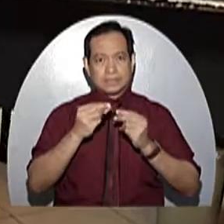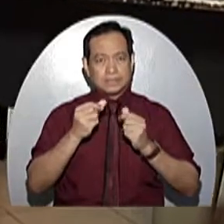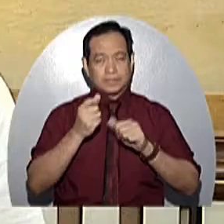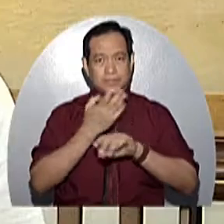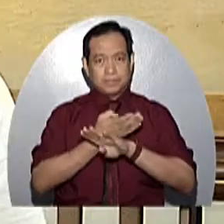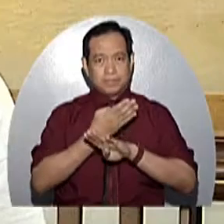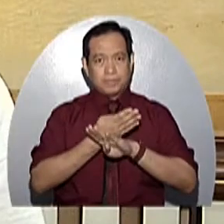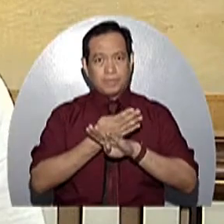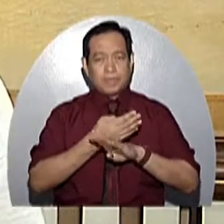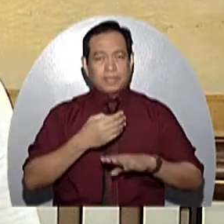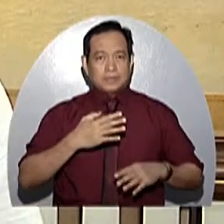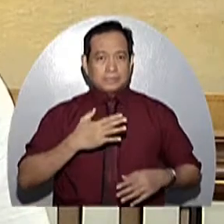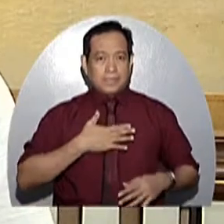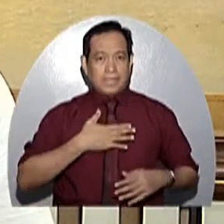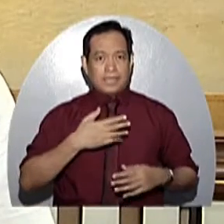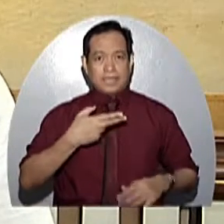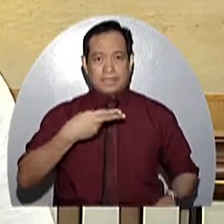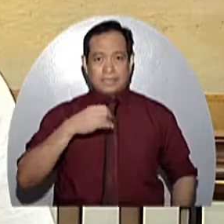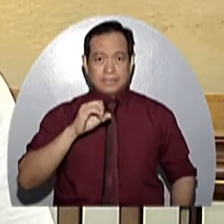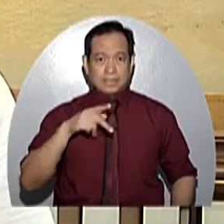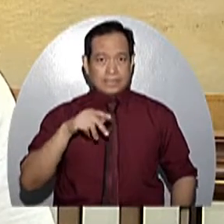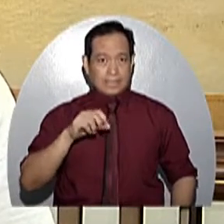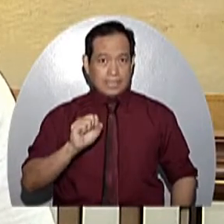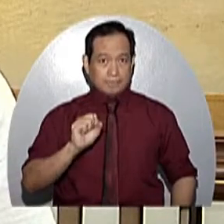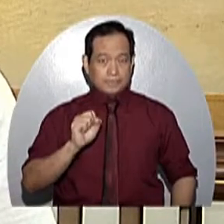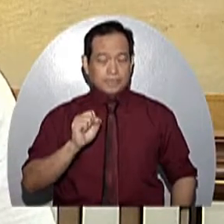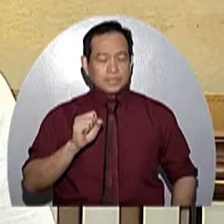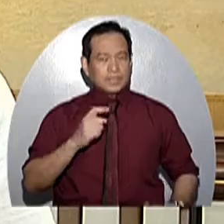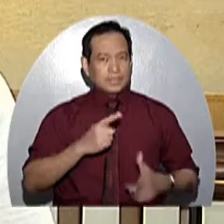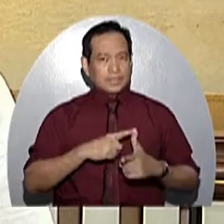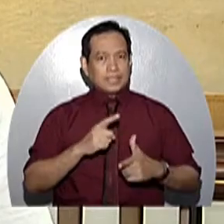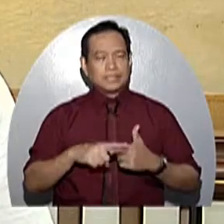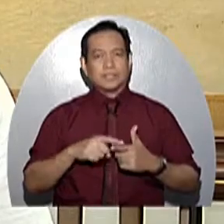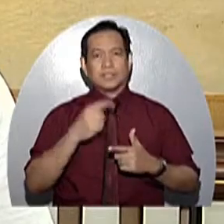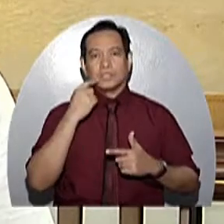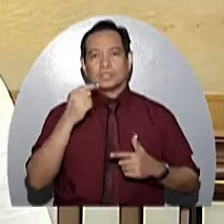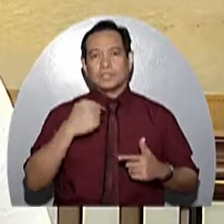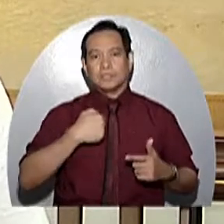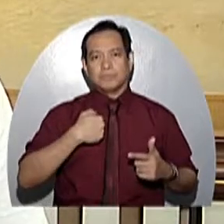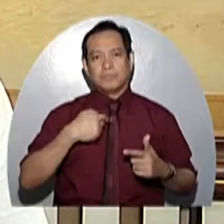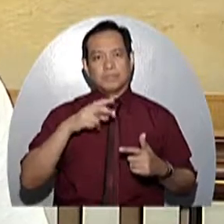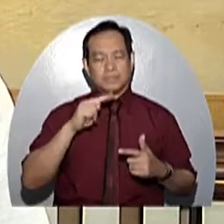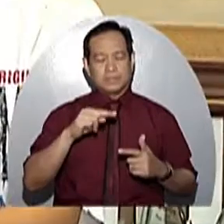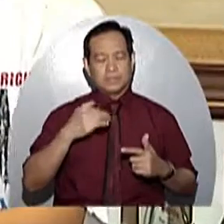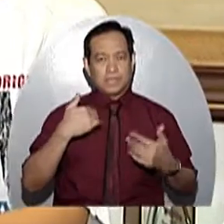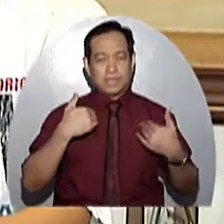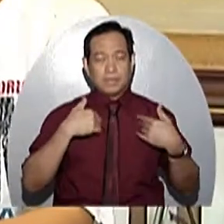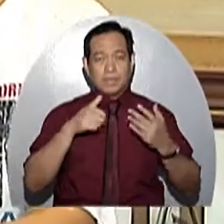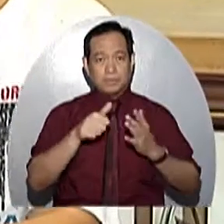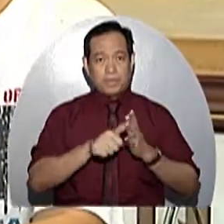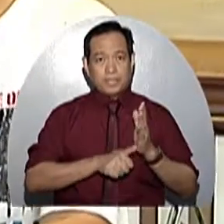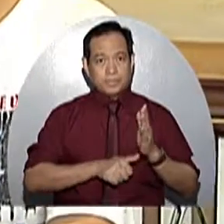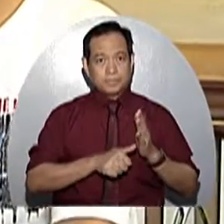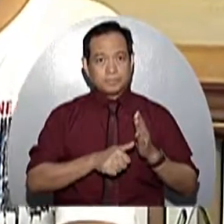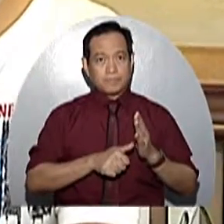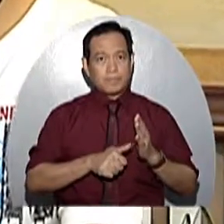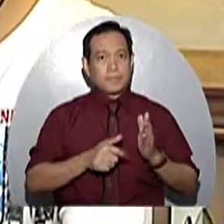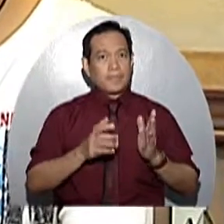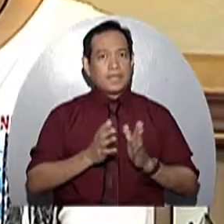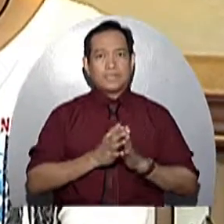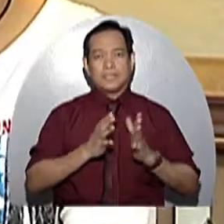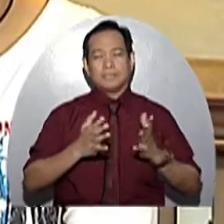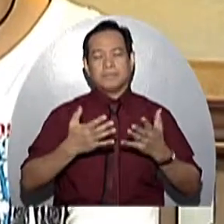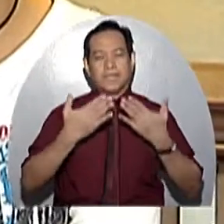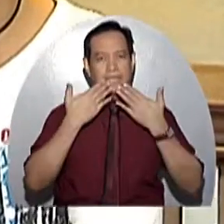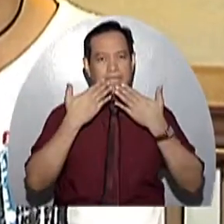po yung buto doon sa hips. So, ang inaano po nila, kailangan ko na daw po maoperahan. Laking pasalamat